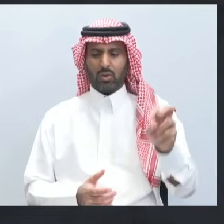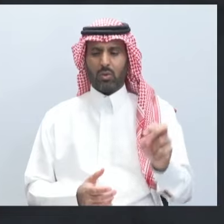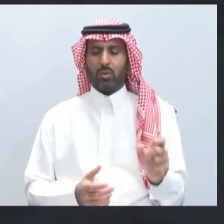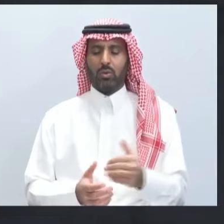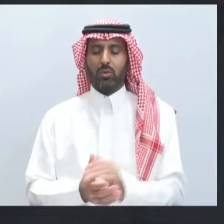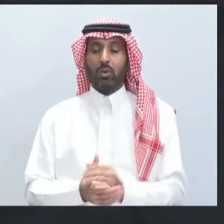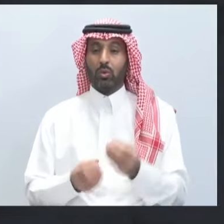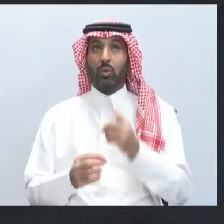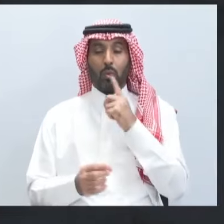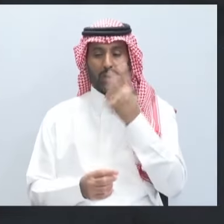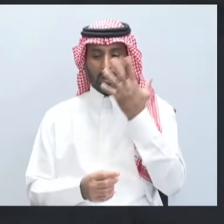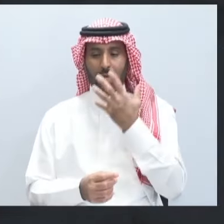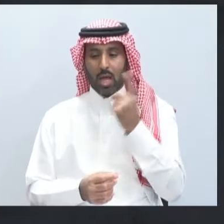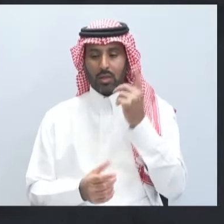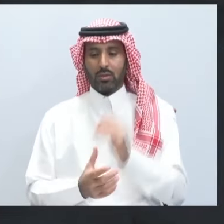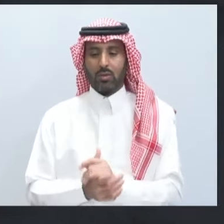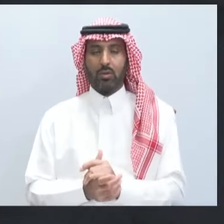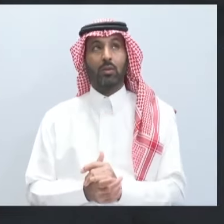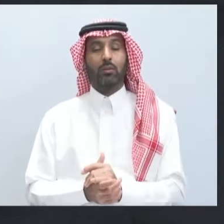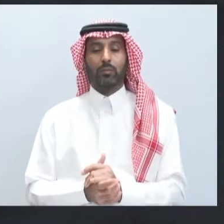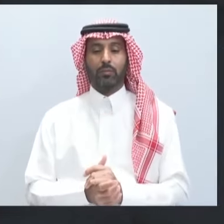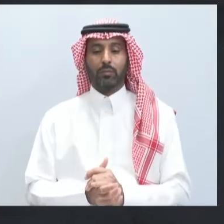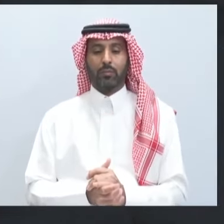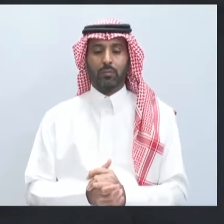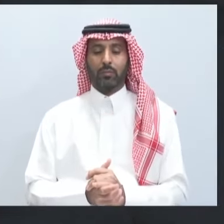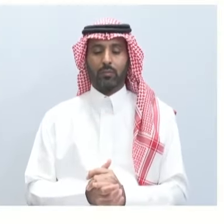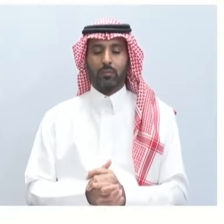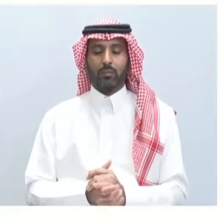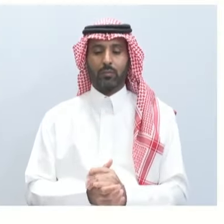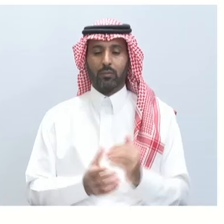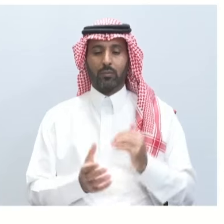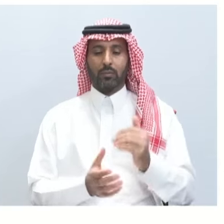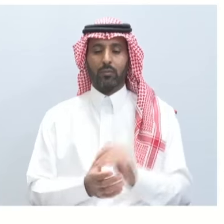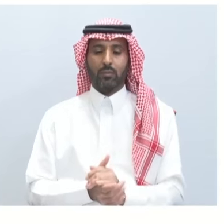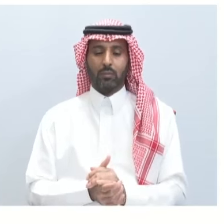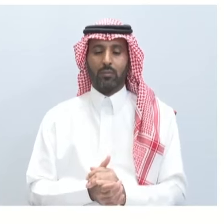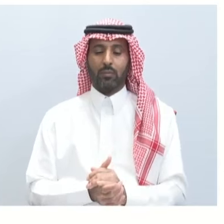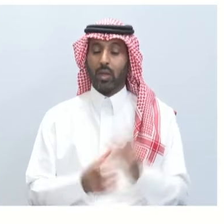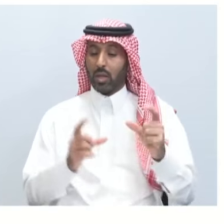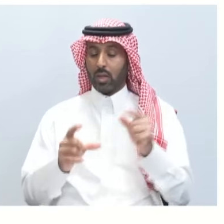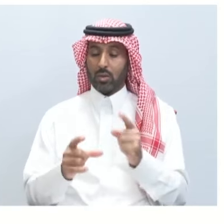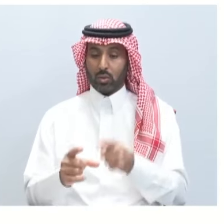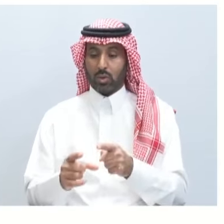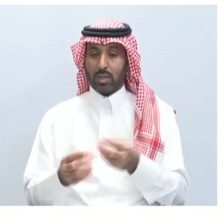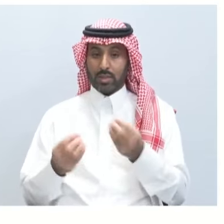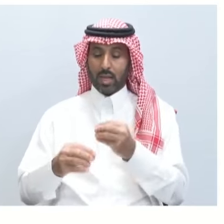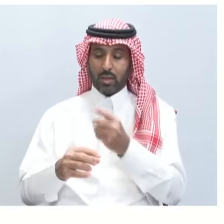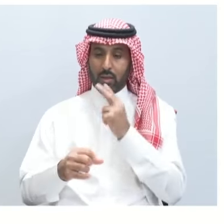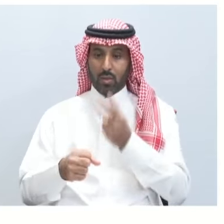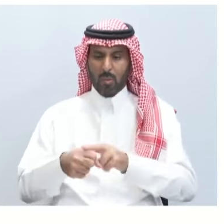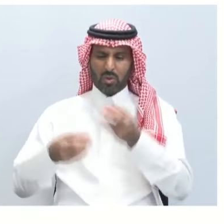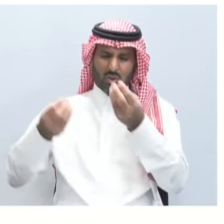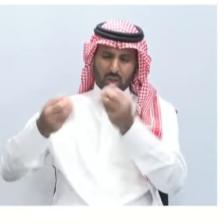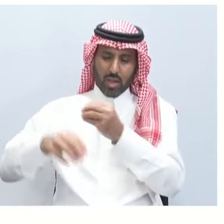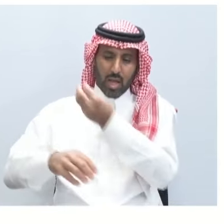المضعفون الذين يضاعف الله عز وجل لهم الثواب هذا هذه الايه تدل على ان ضاعف ثواب الصدقات